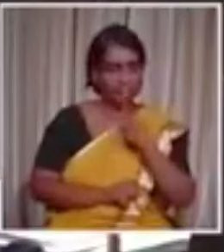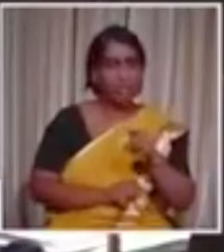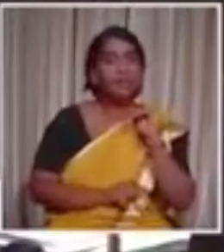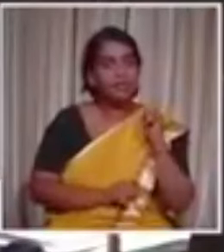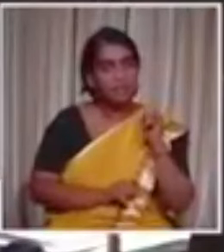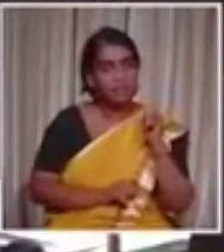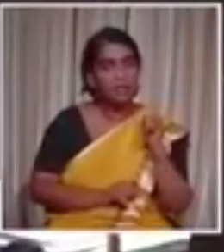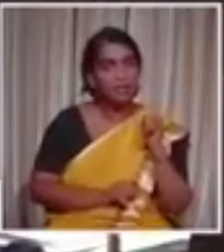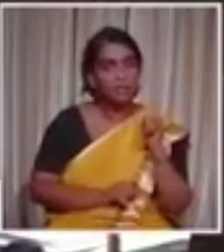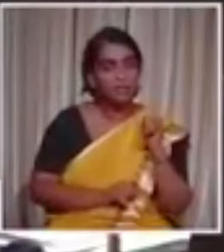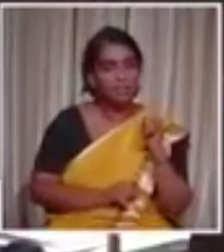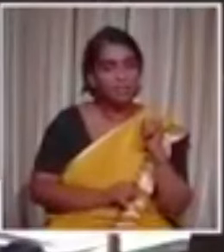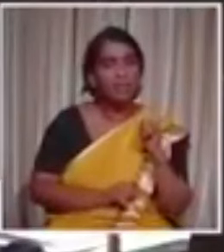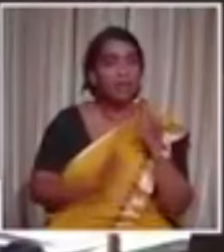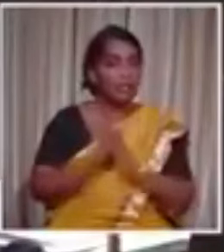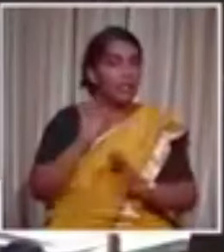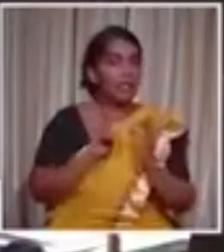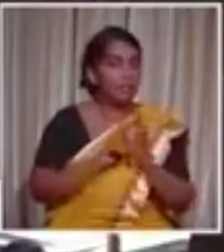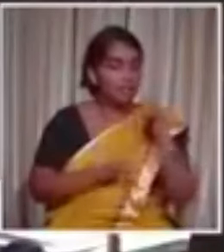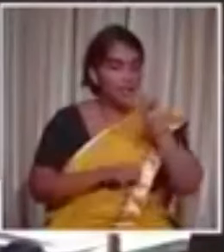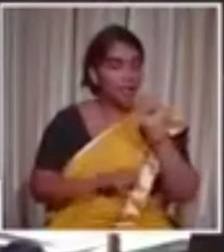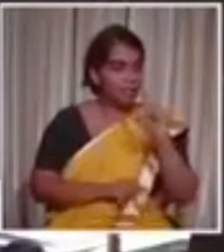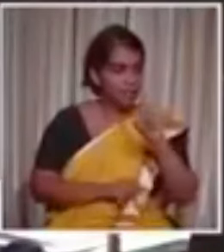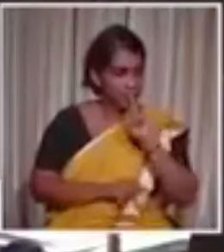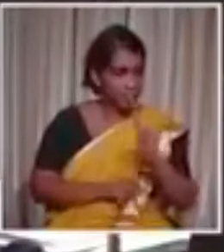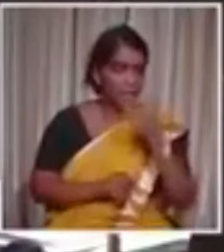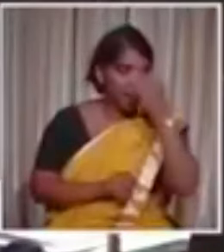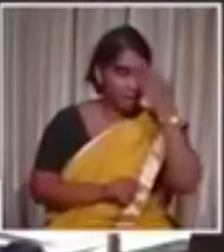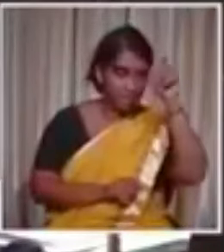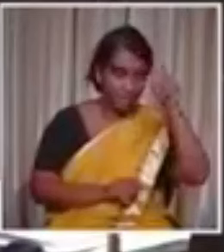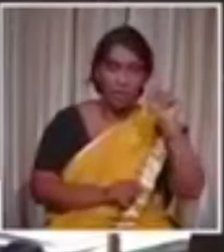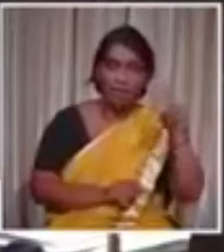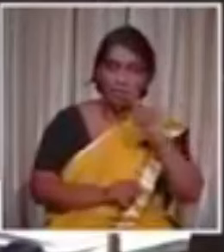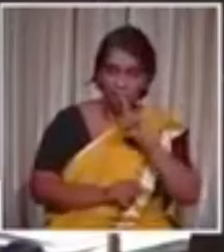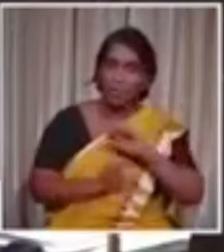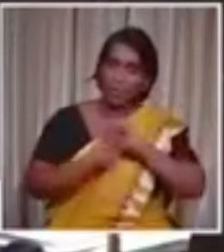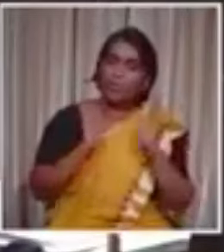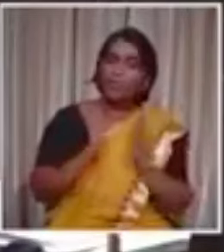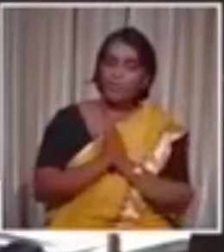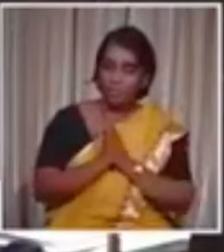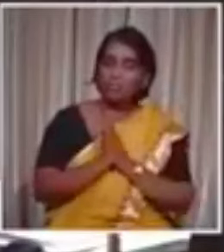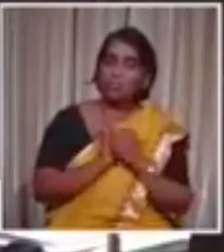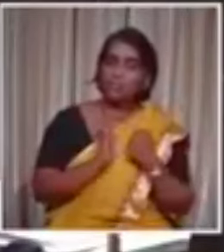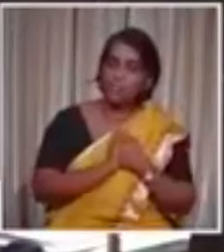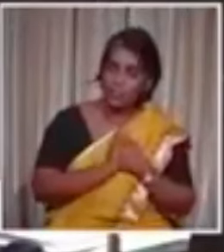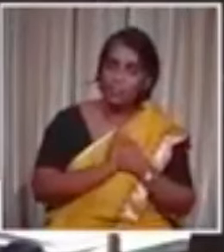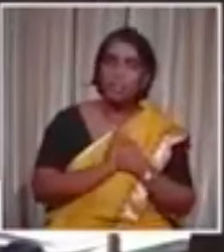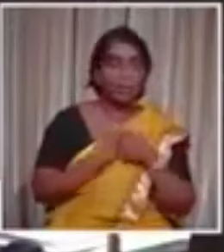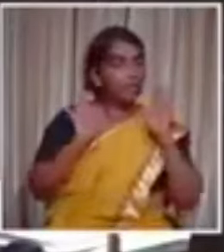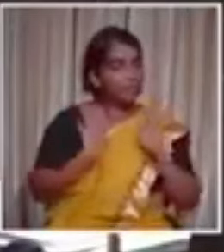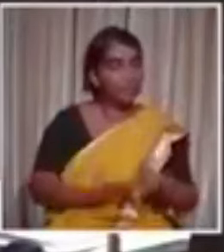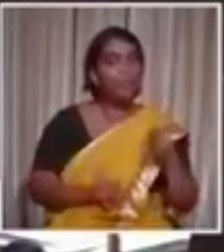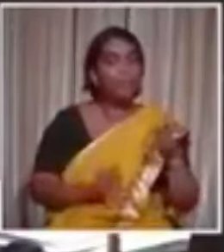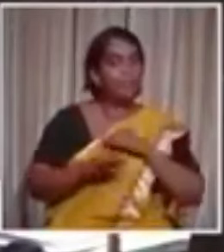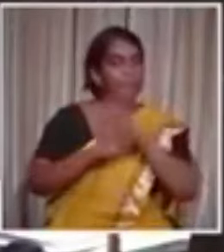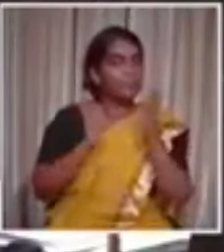අය මන්ත්‍රීවරයන්ගේ නම් යෝජනා වුණා. සමහර අය දෙමළ මන්ත්‍රීවරුන්ගේ නම් යෝජනා වුණා. අපි ඒ සියල්ලන්ටම පක්ෂපාතී. හැබැයි අපි